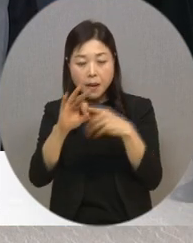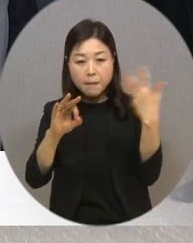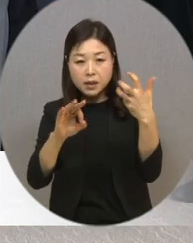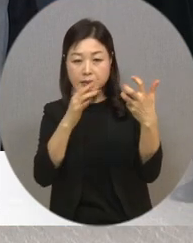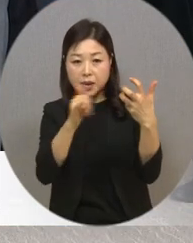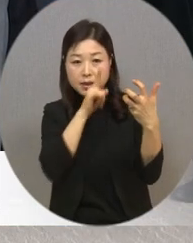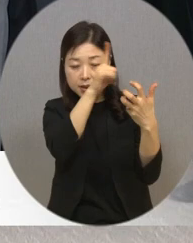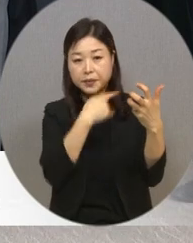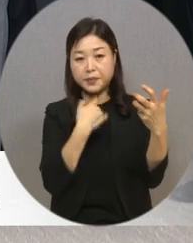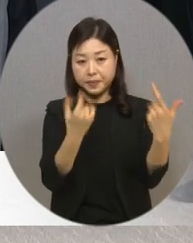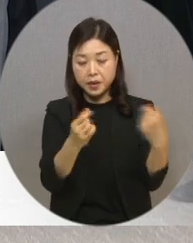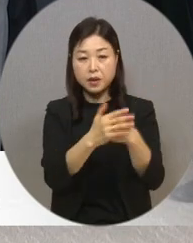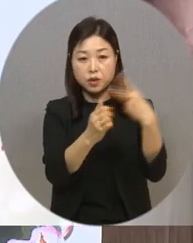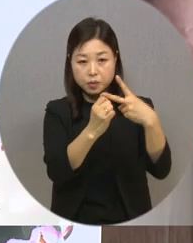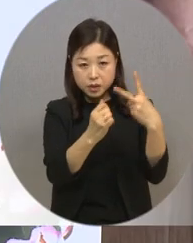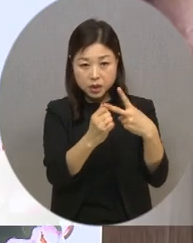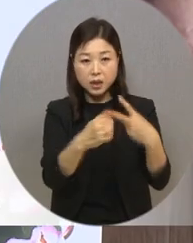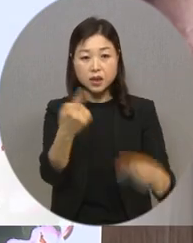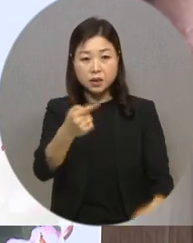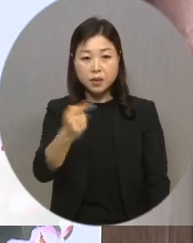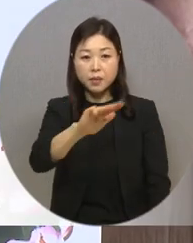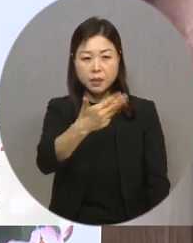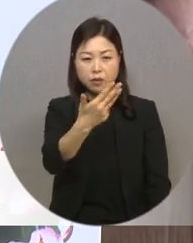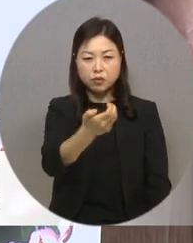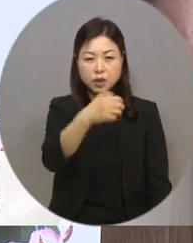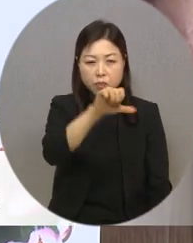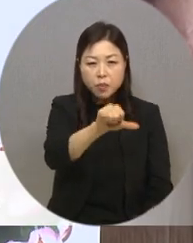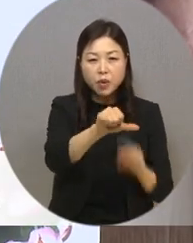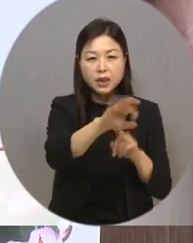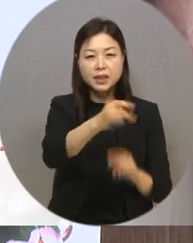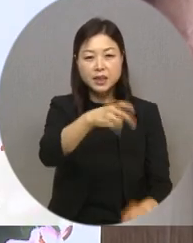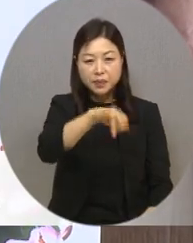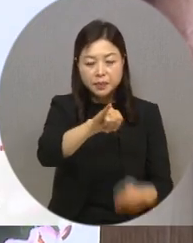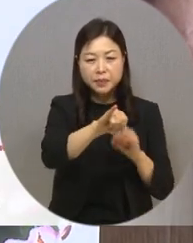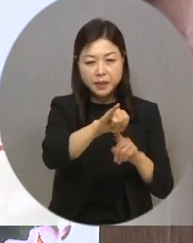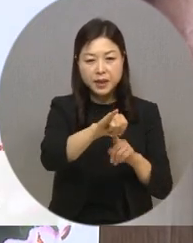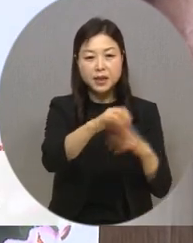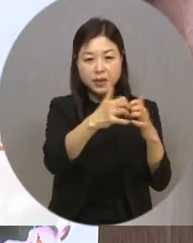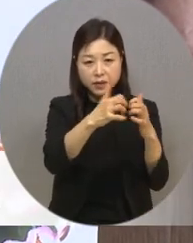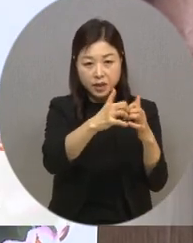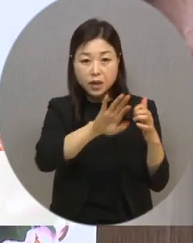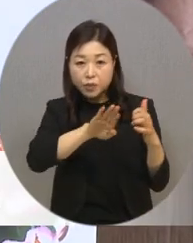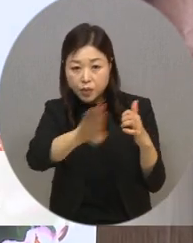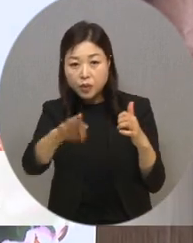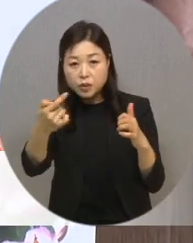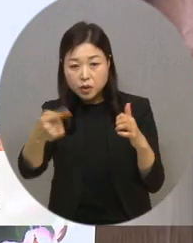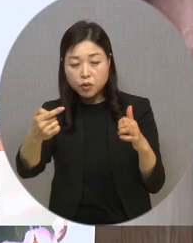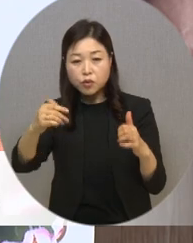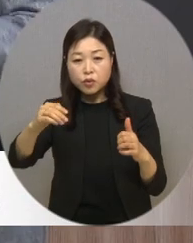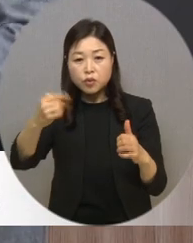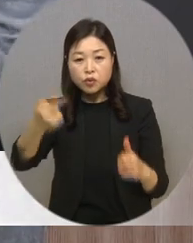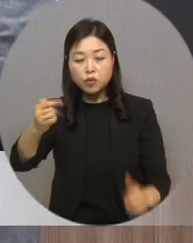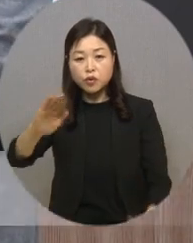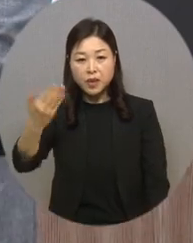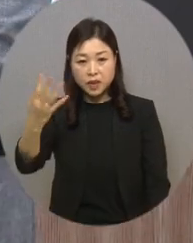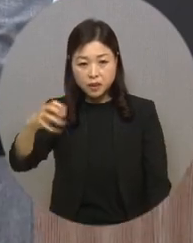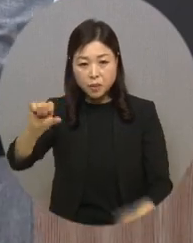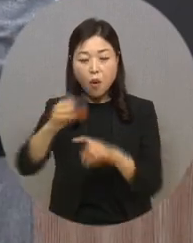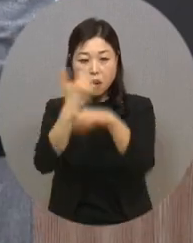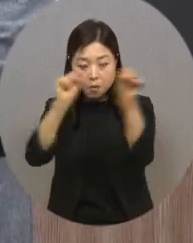이어 이번 2단계에선 1895년 을미 이병부터 1945년 광복된 날까지 숨어 있는